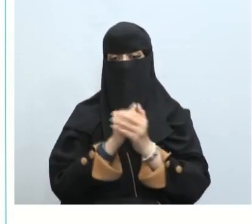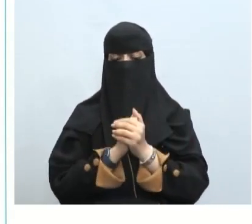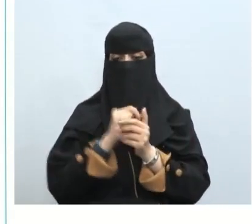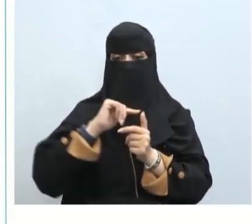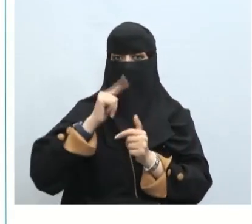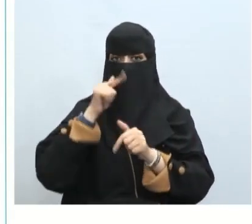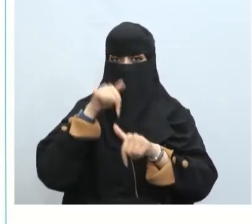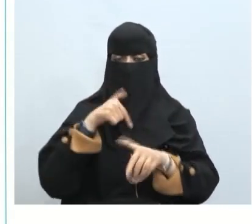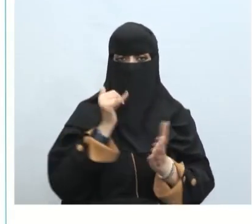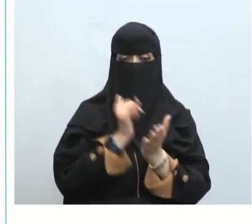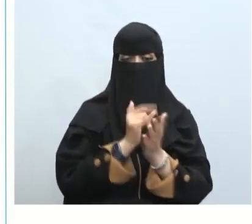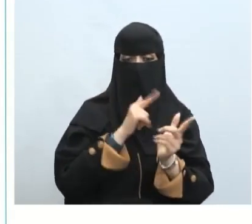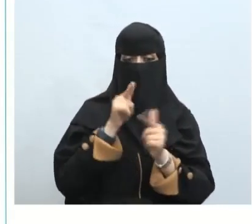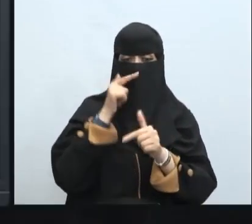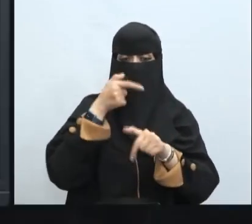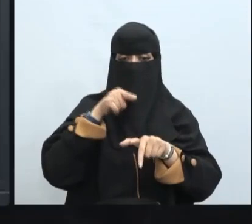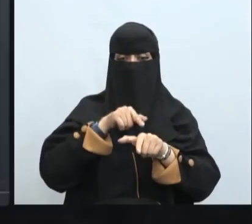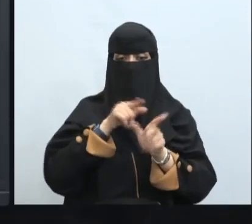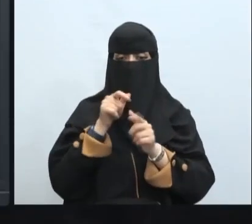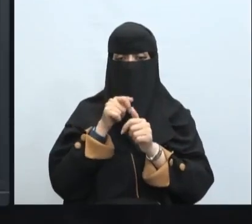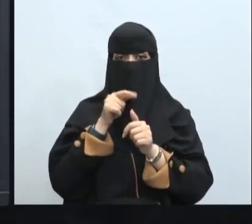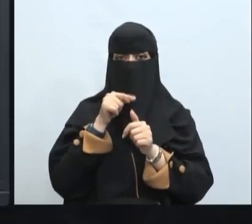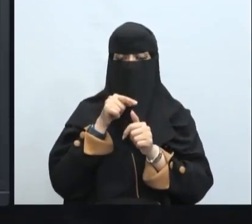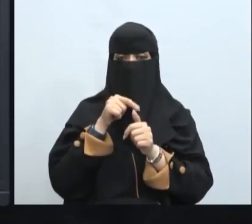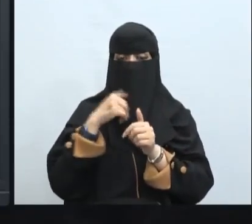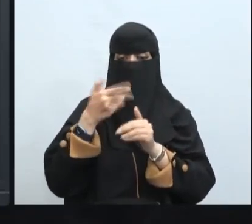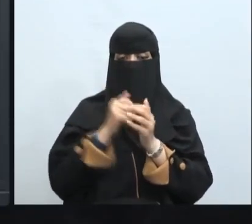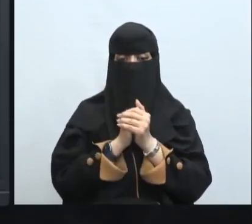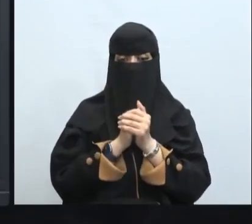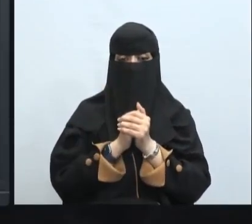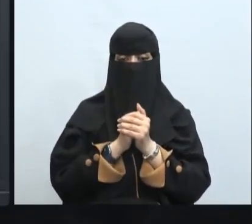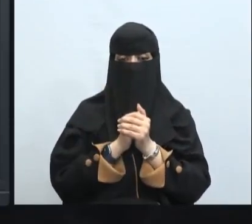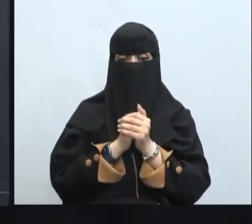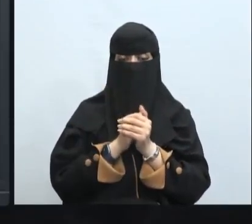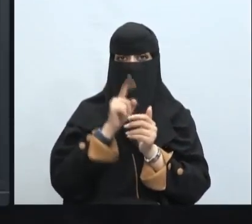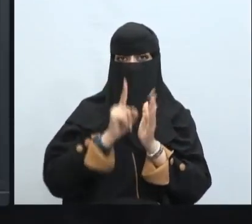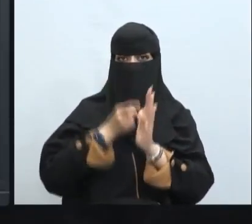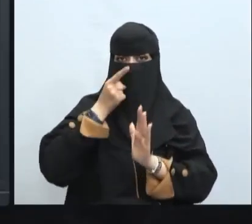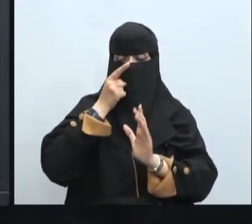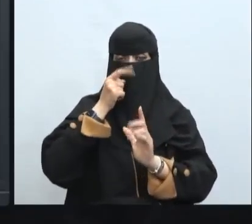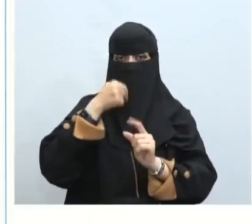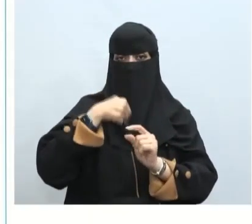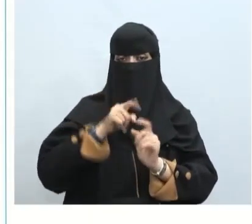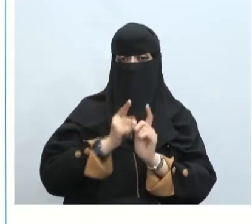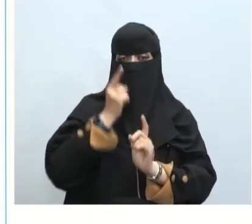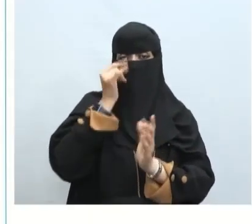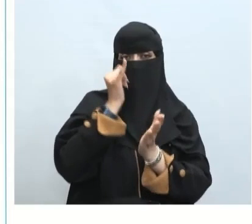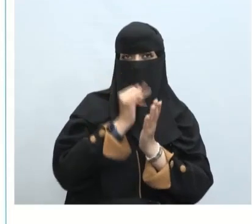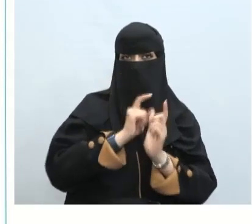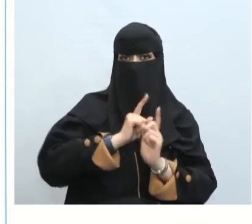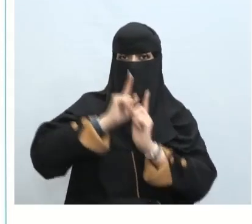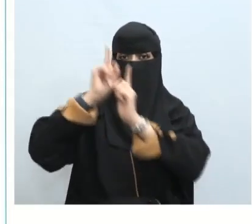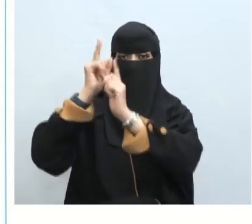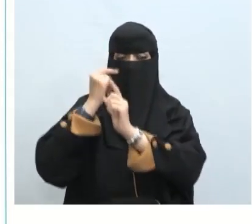لكي تتحمل مسؤوليه فان عليك اتباع ما ياتي الاعتماد على الله